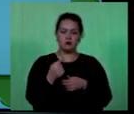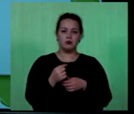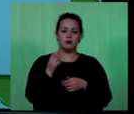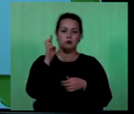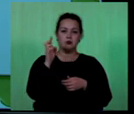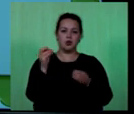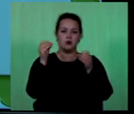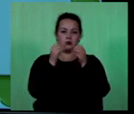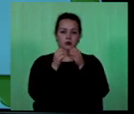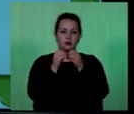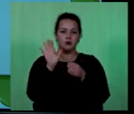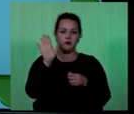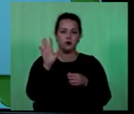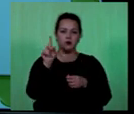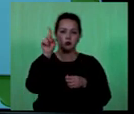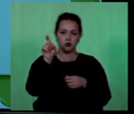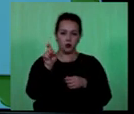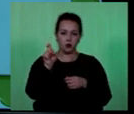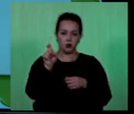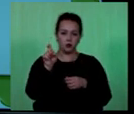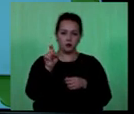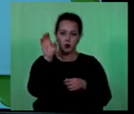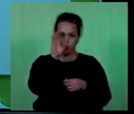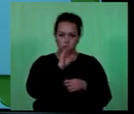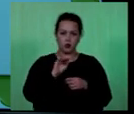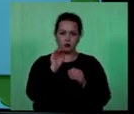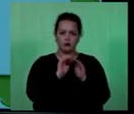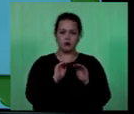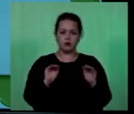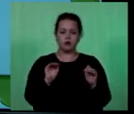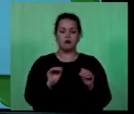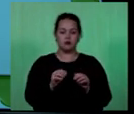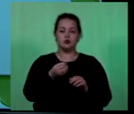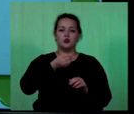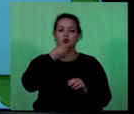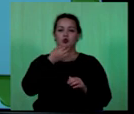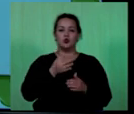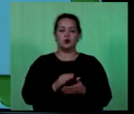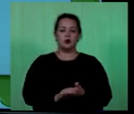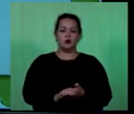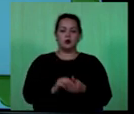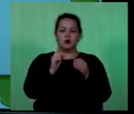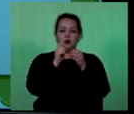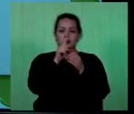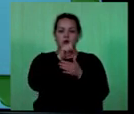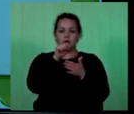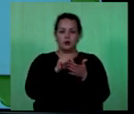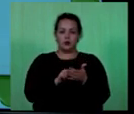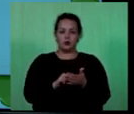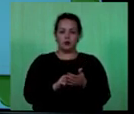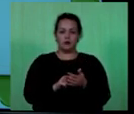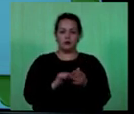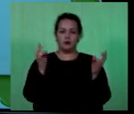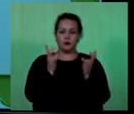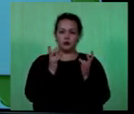b10 в 100 успеваете ребята хорошо одиннадцатый вопрос вам